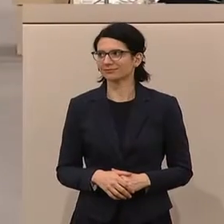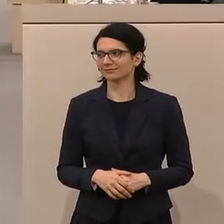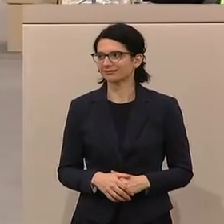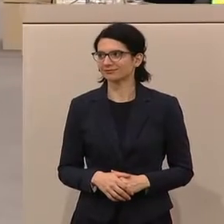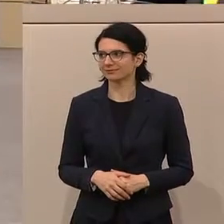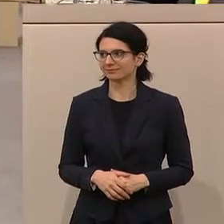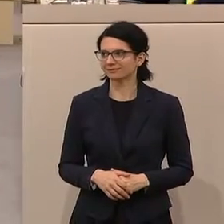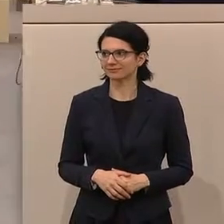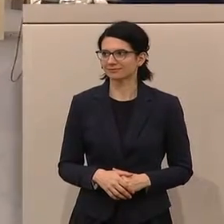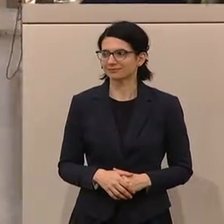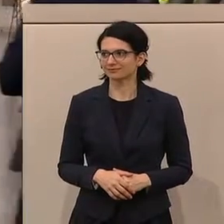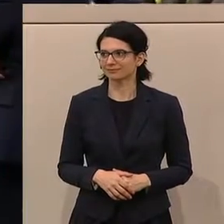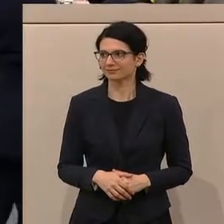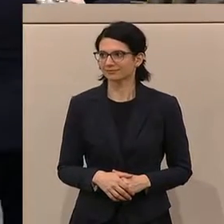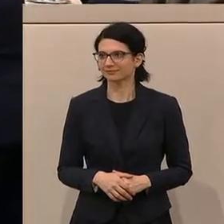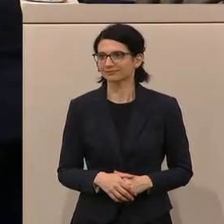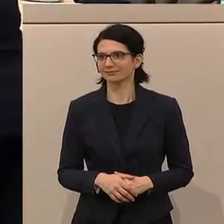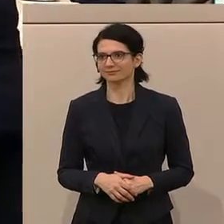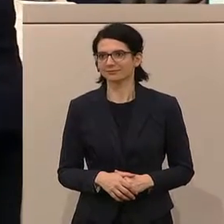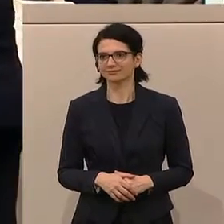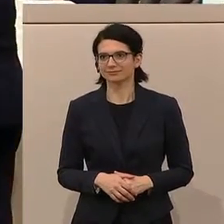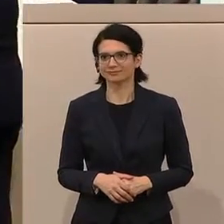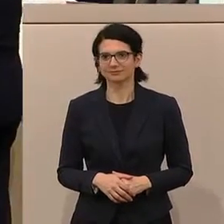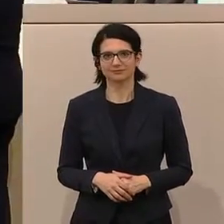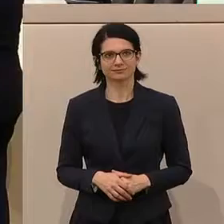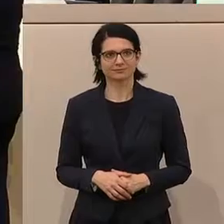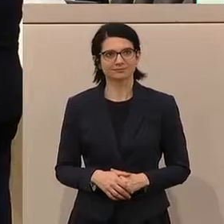Philipp Kucher von der Sozialdemokratie ist jetzt am Wort.